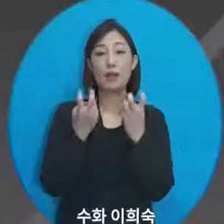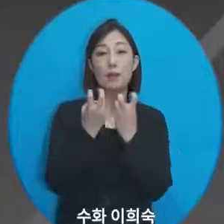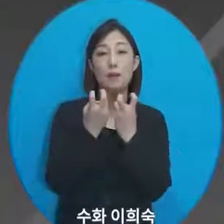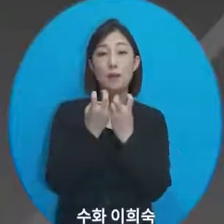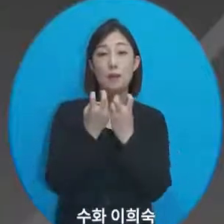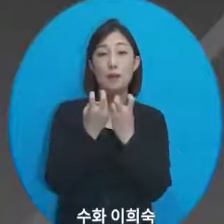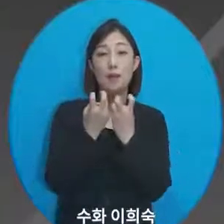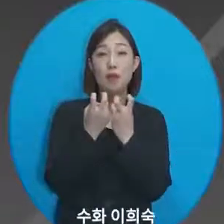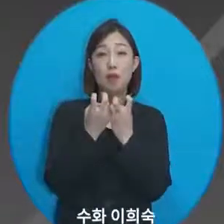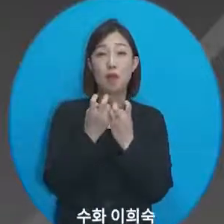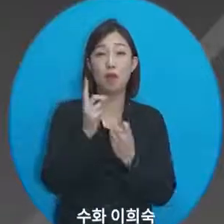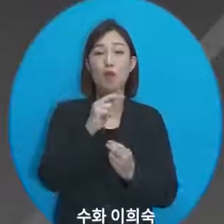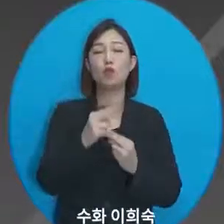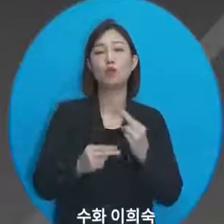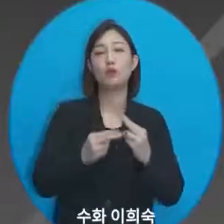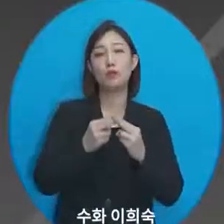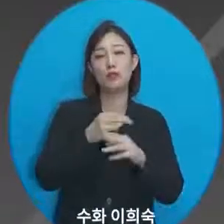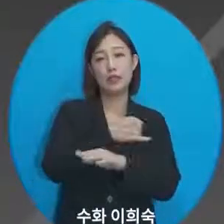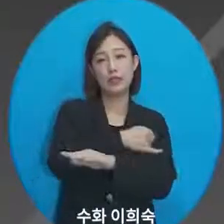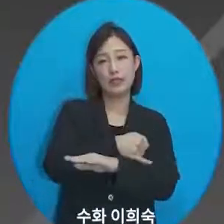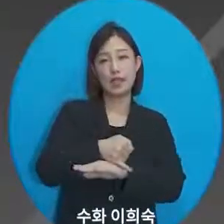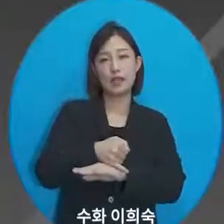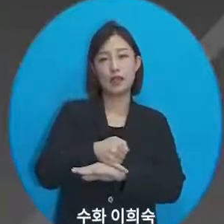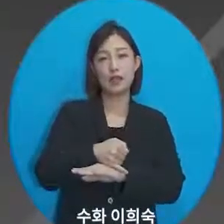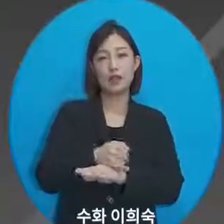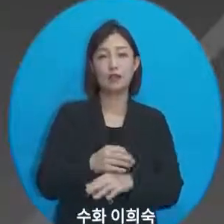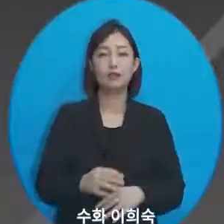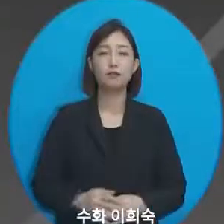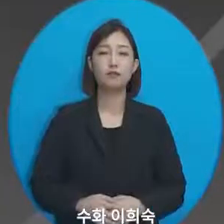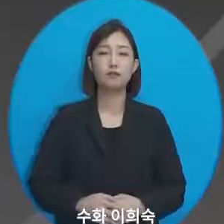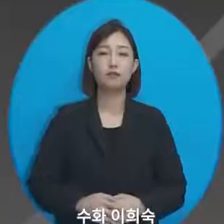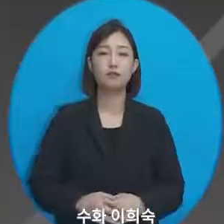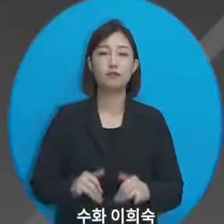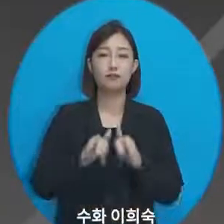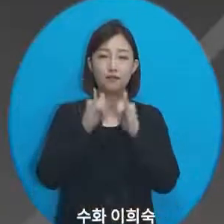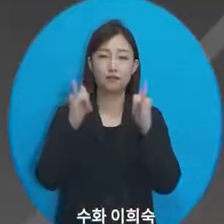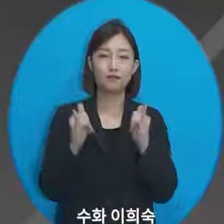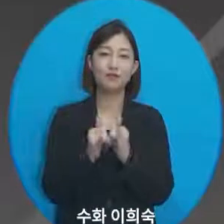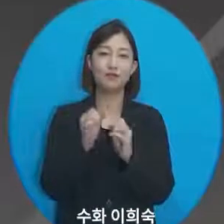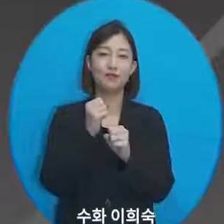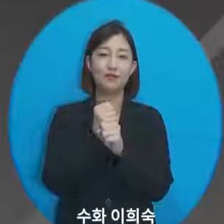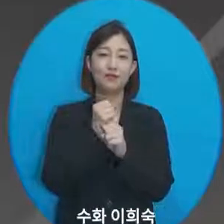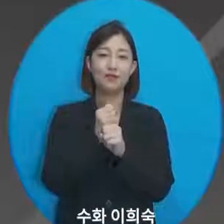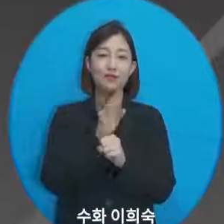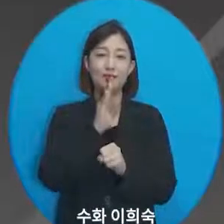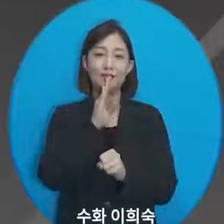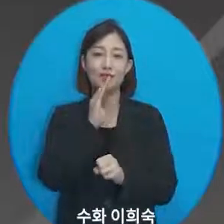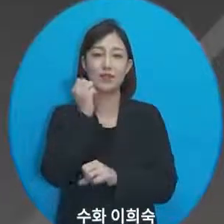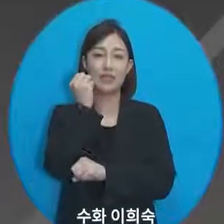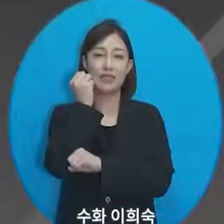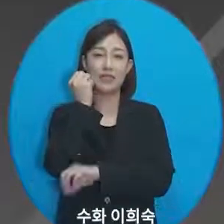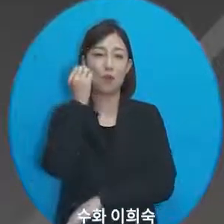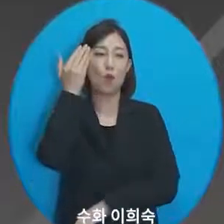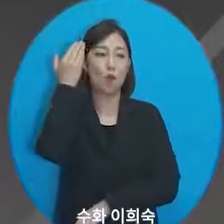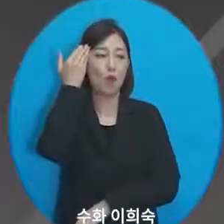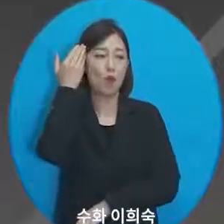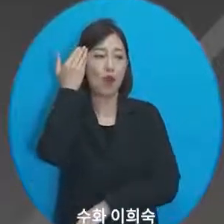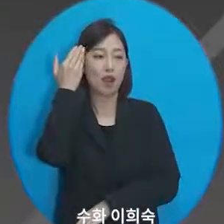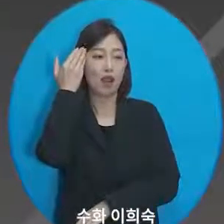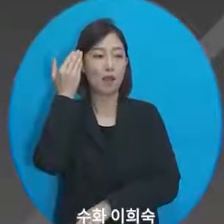축으로서 유니버셜 디자인을 환경을 구성하는 데 있어서 매우 중요한 기본적 개념으로